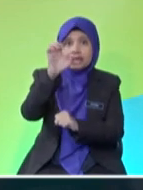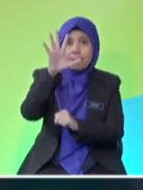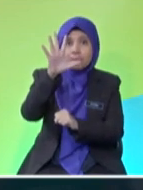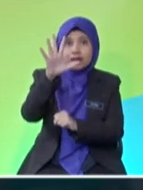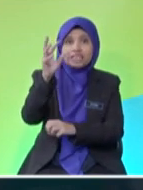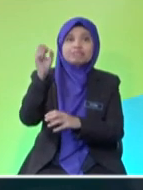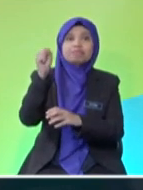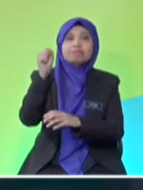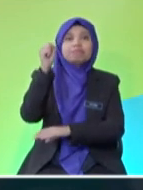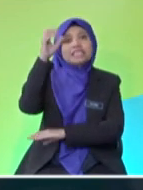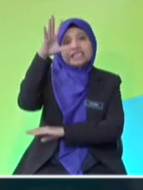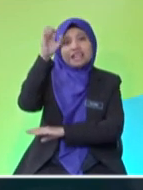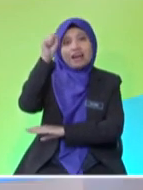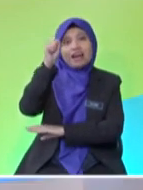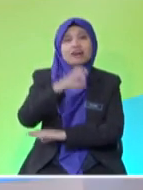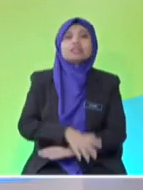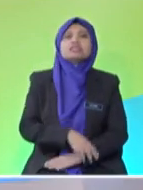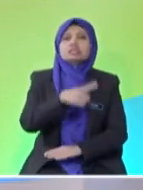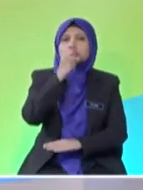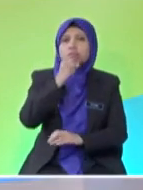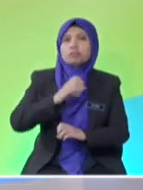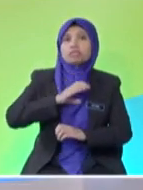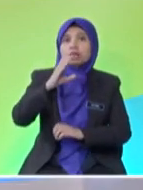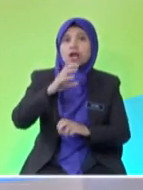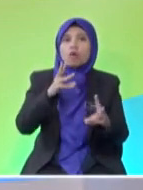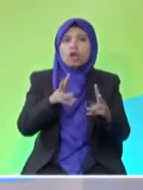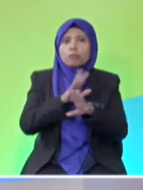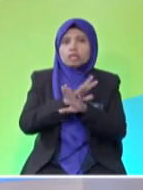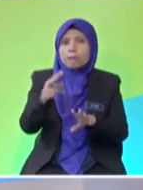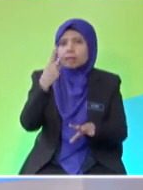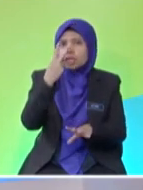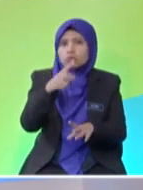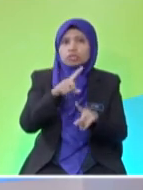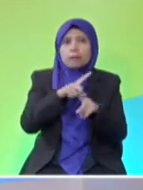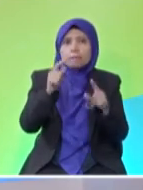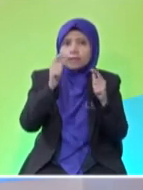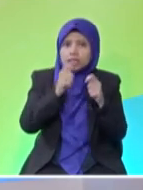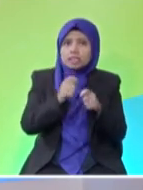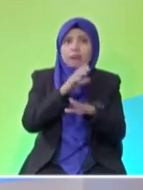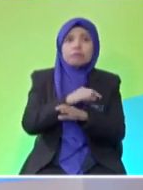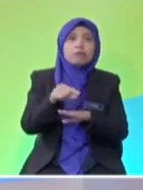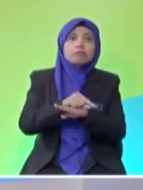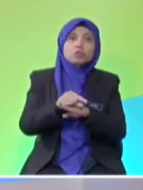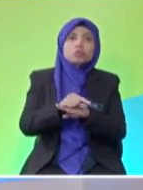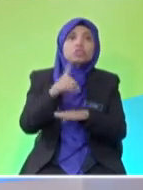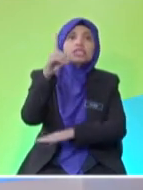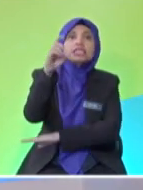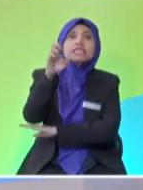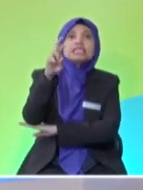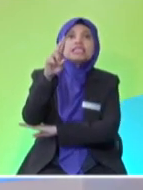dan sangat Cemerlang pada hari ini sebab walaupun tidak dapat melihat melihat tetap dapat menggunakan ide lain dengan